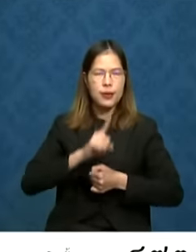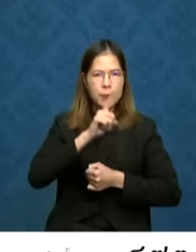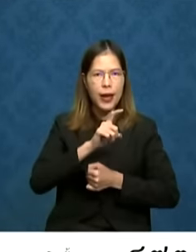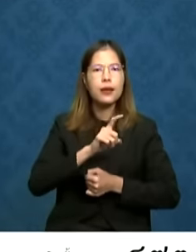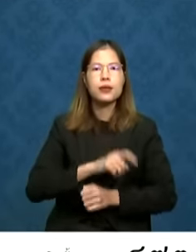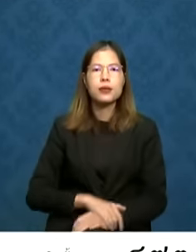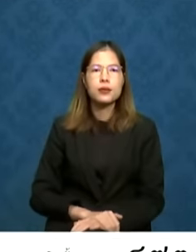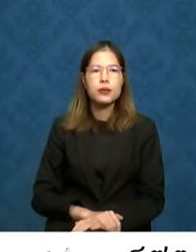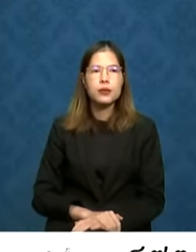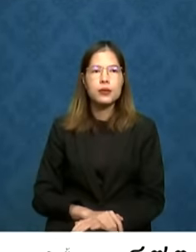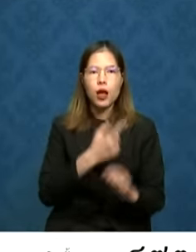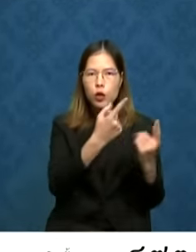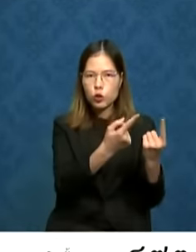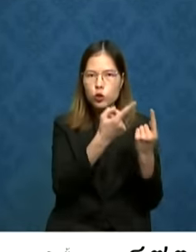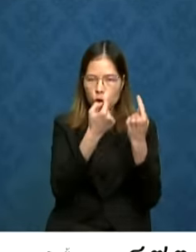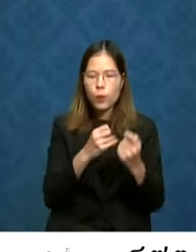พลด